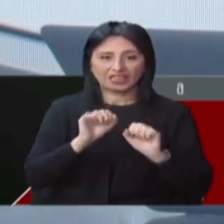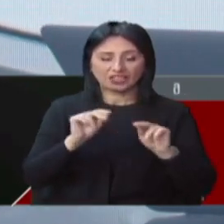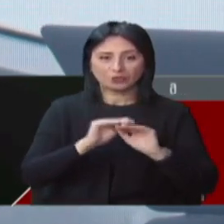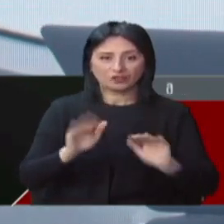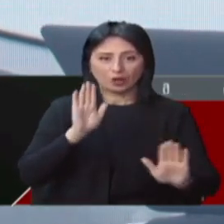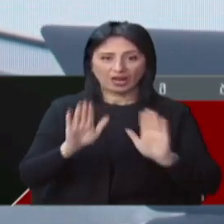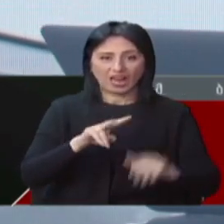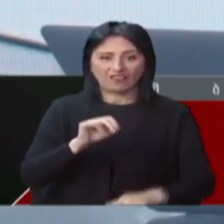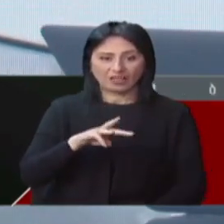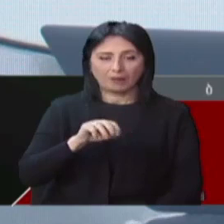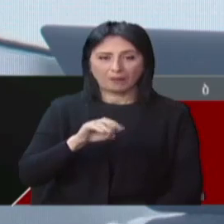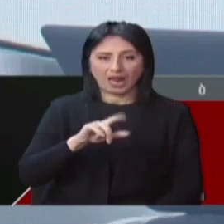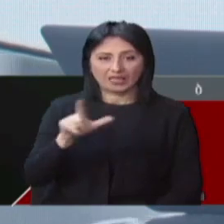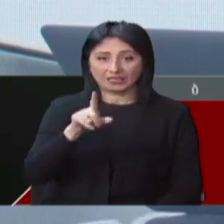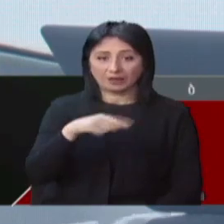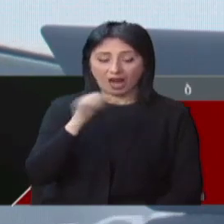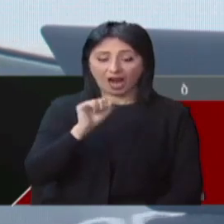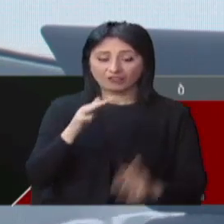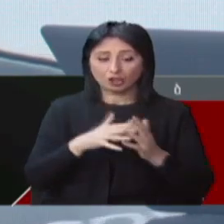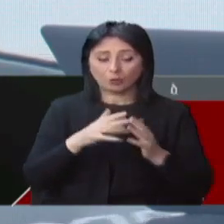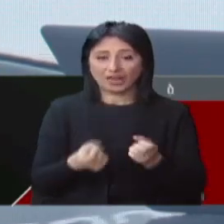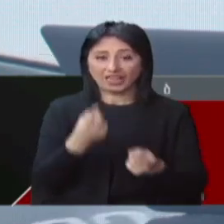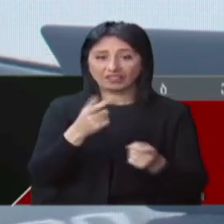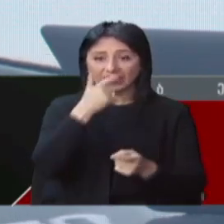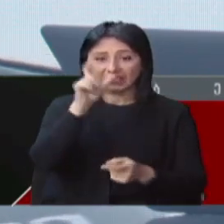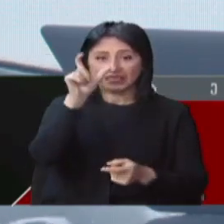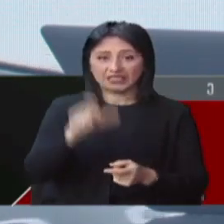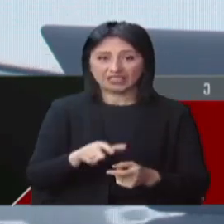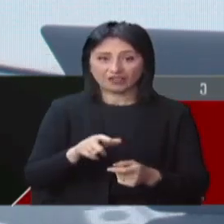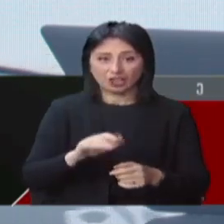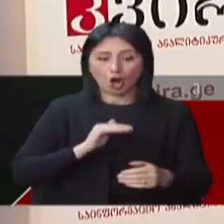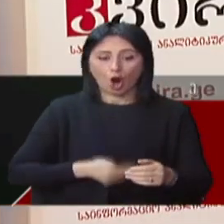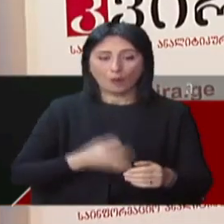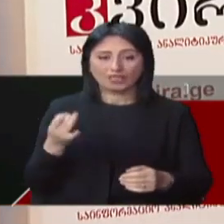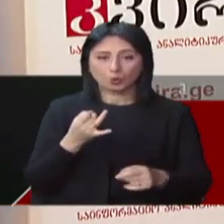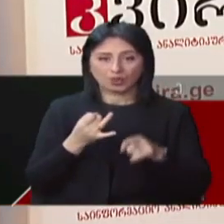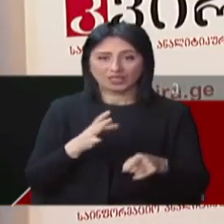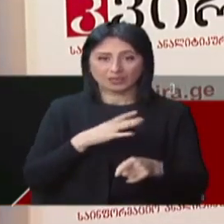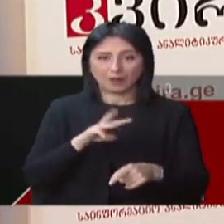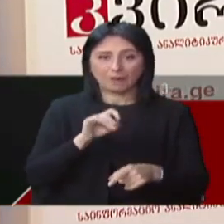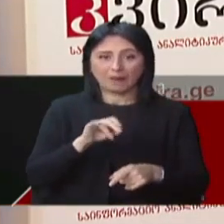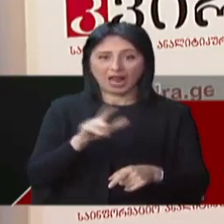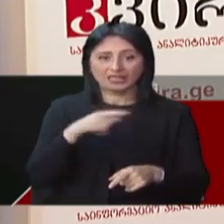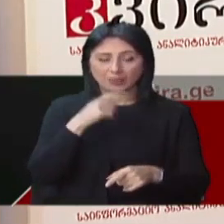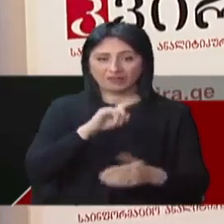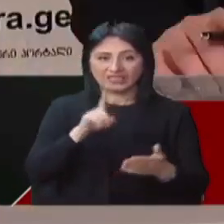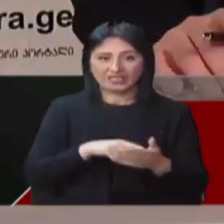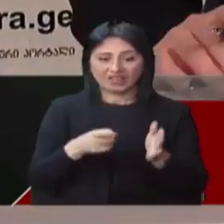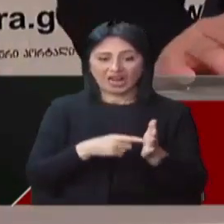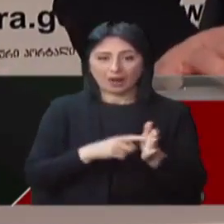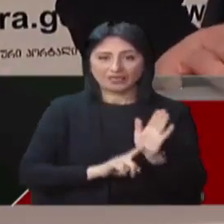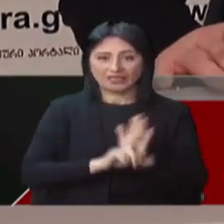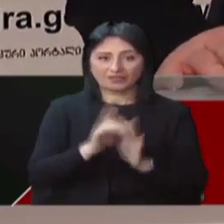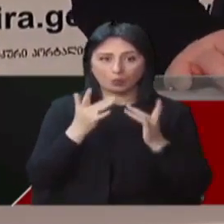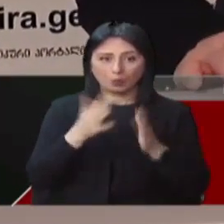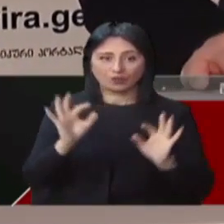მშვიდობას ხელმძღვანელი ლევან მამალაძე. მისი თქმით, აგვისტოს ომში იკვეთება მიხეილ სააკაშვილის კომერციული ინტერესები. მამალაძე ამბობს, რომ საკითხზე გამოძიების